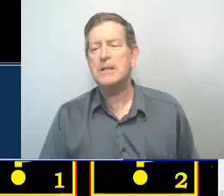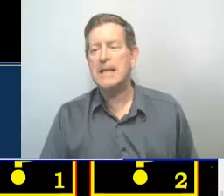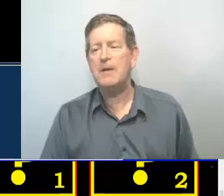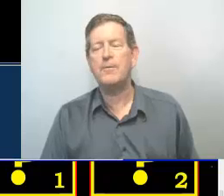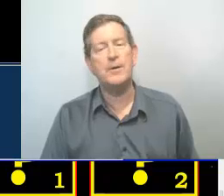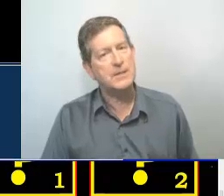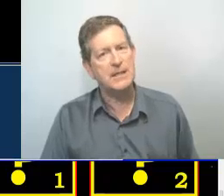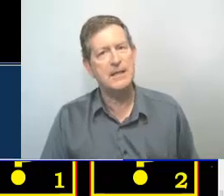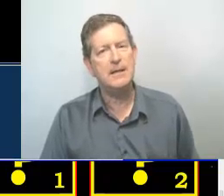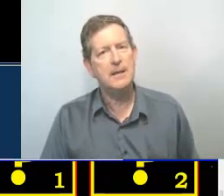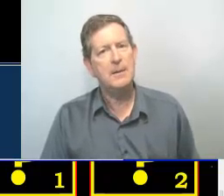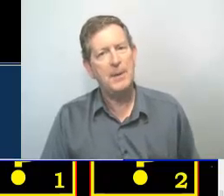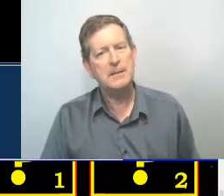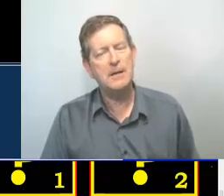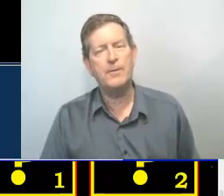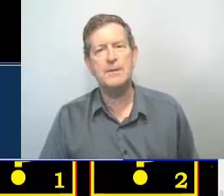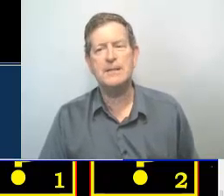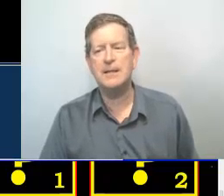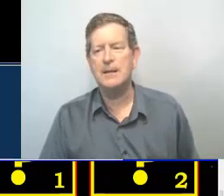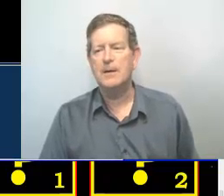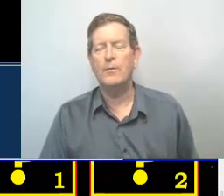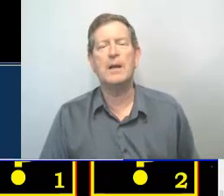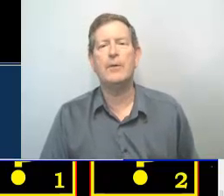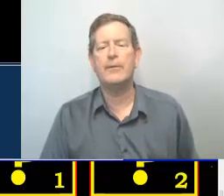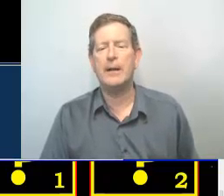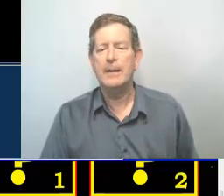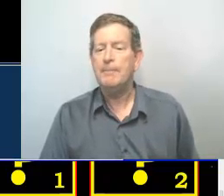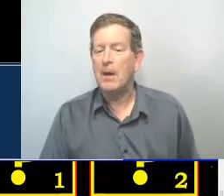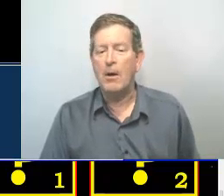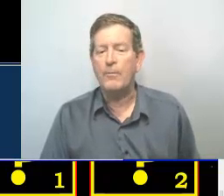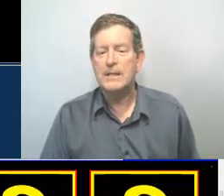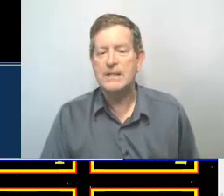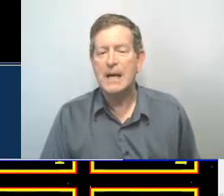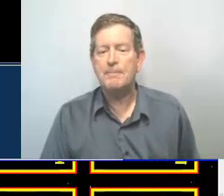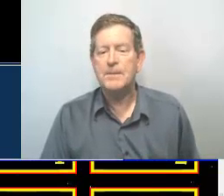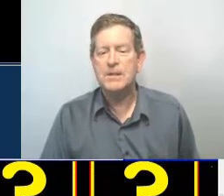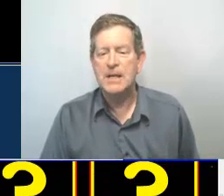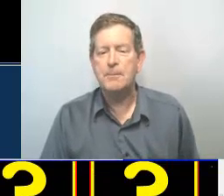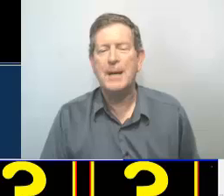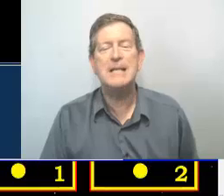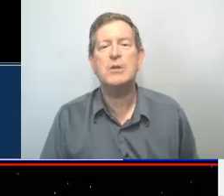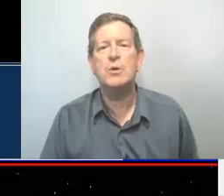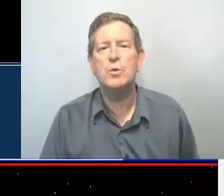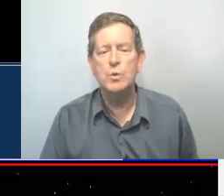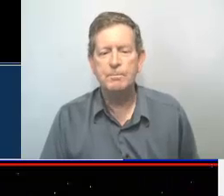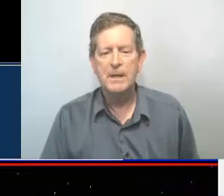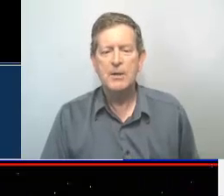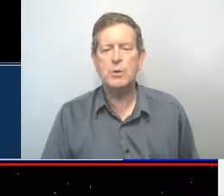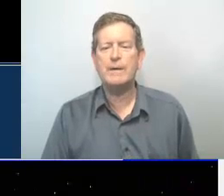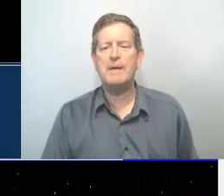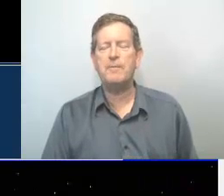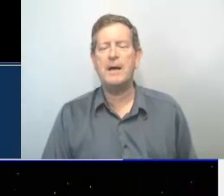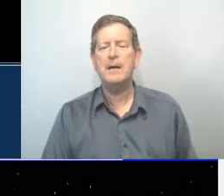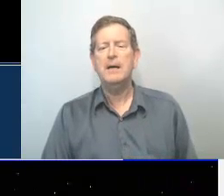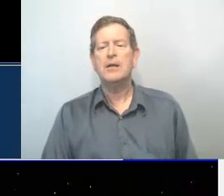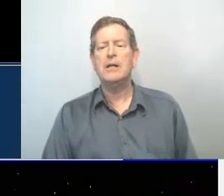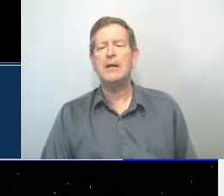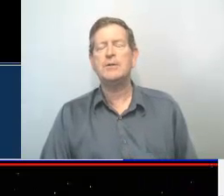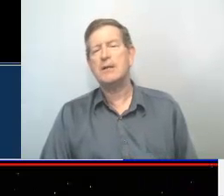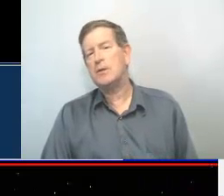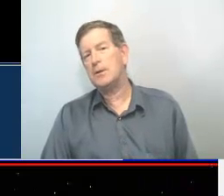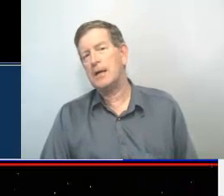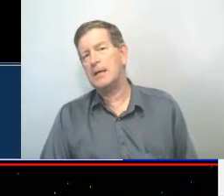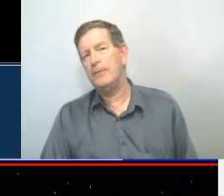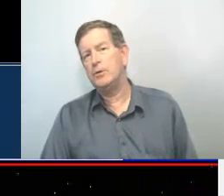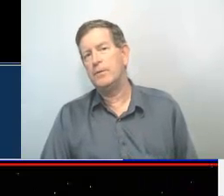Parle-t-elle? Parle-t-elle français? Parle-t-elle français? Voilà, voilà, voilà. Alors, en fait, ça, c'est presque tout. Sauf qu'à la fin,